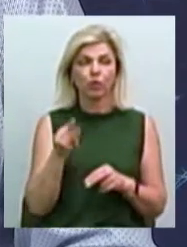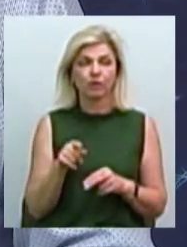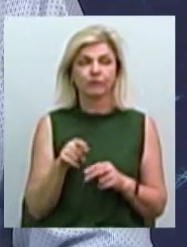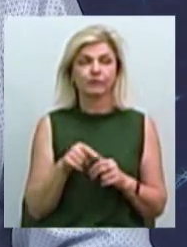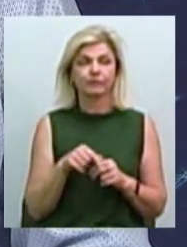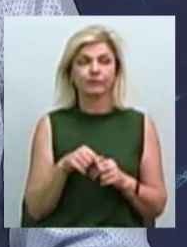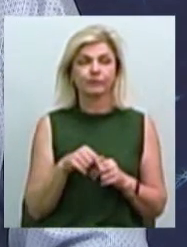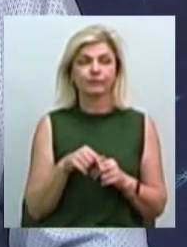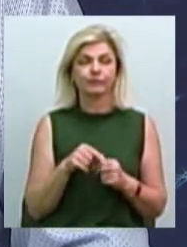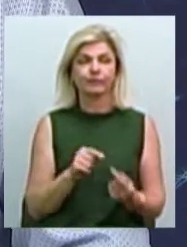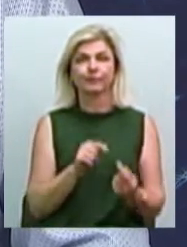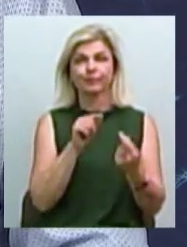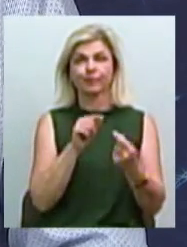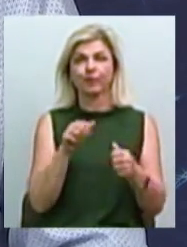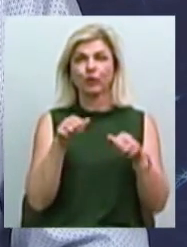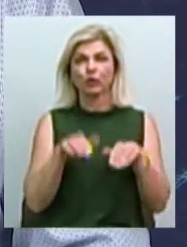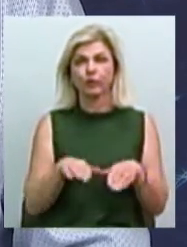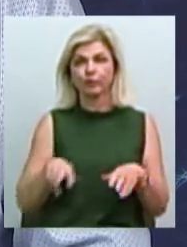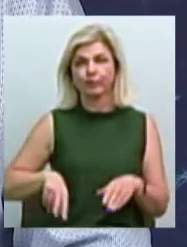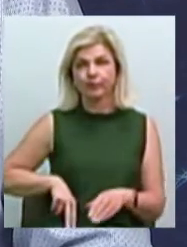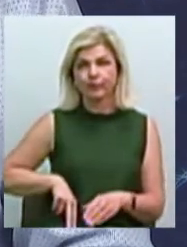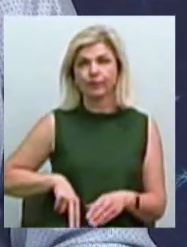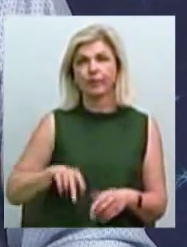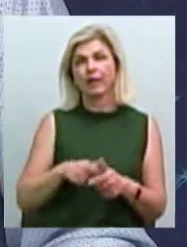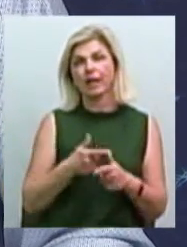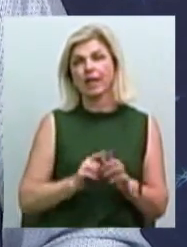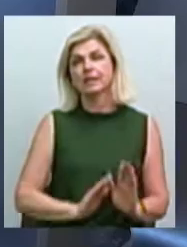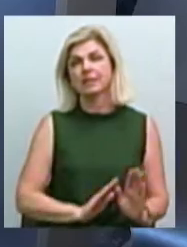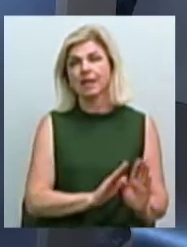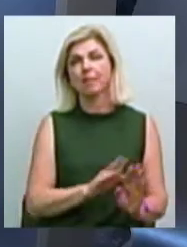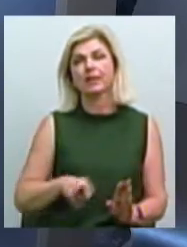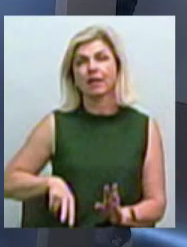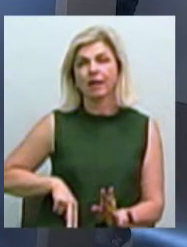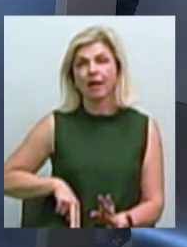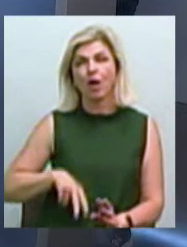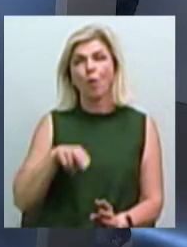в противовес решению директора или зама директора по маркетингу, по